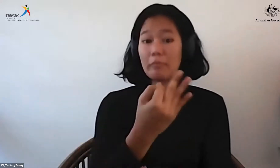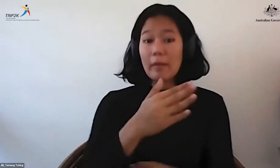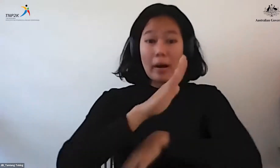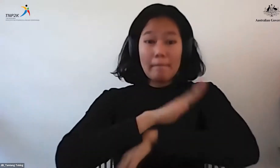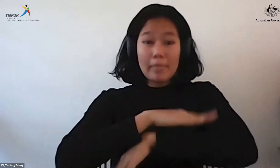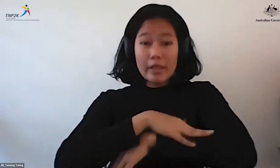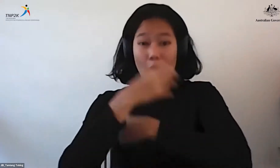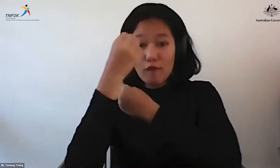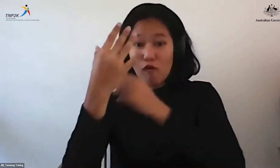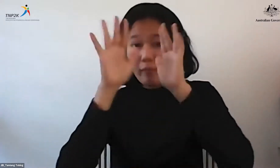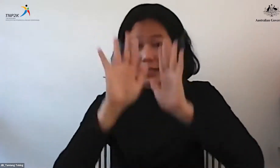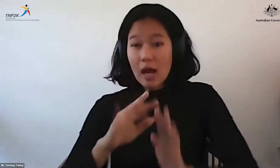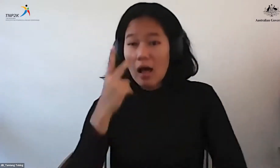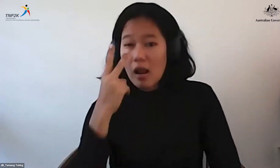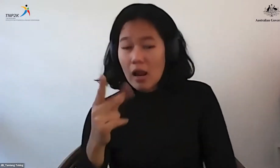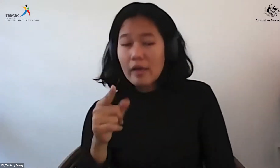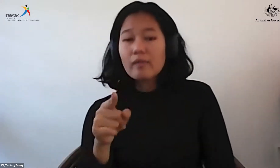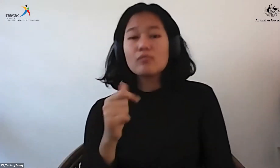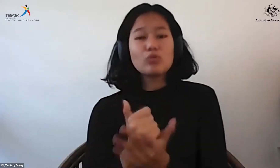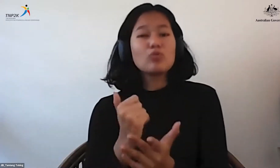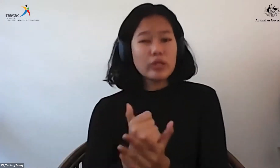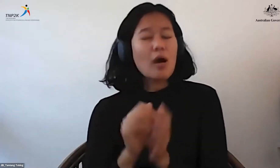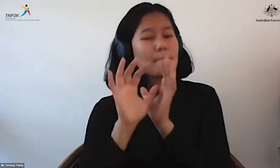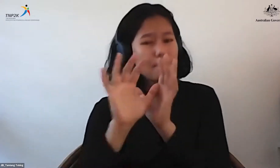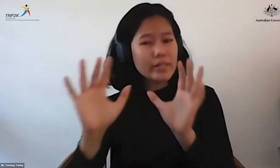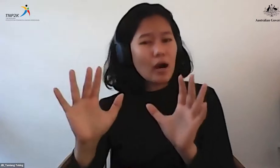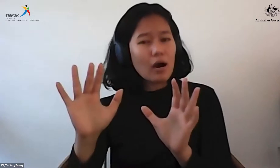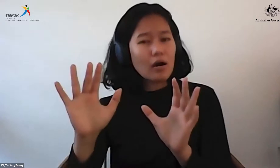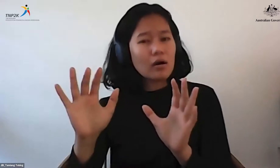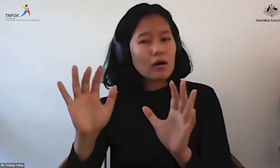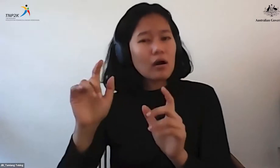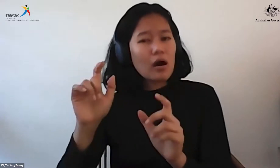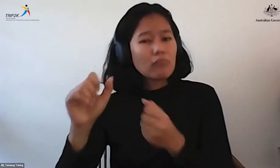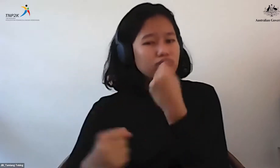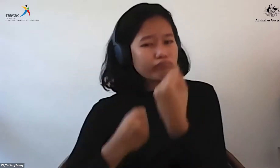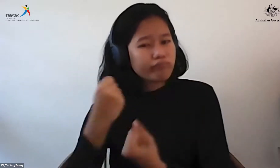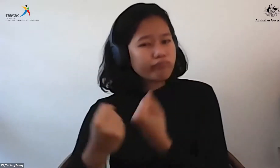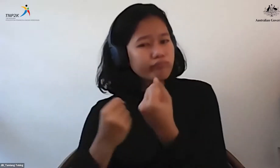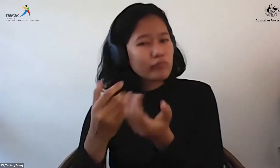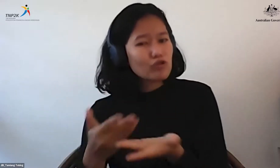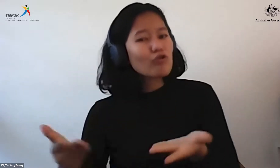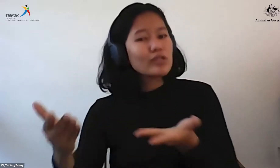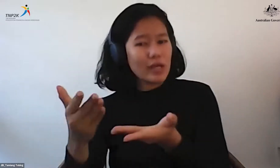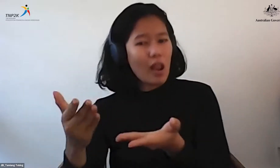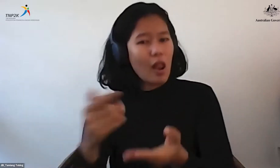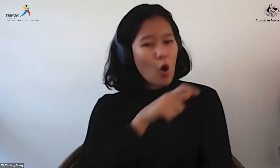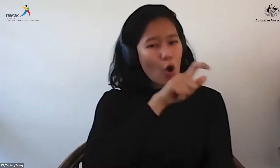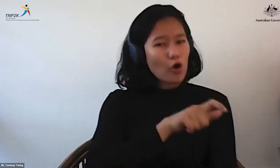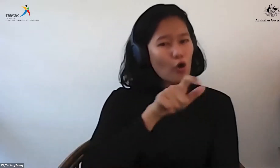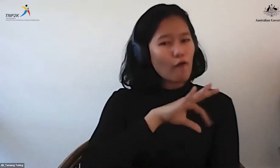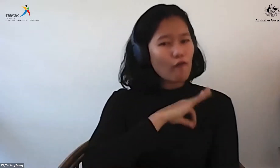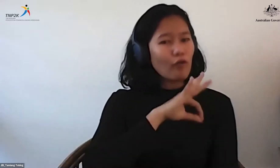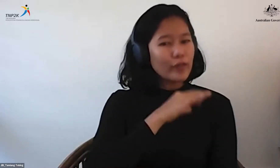di media, sebenarnya memang cukup banyak, kalau saya lihat, banyak aksi-aksi sosial yang dilakukan oleh berbagai kalangan atau